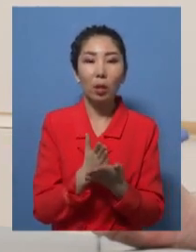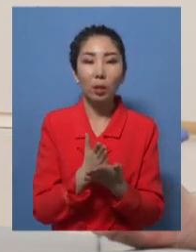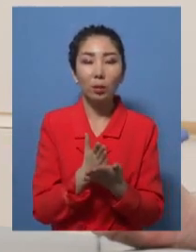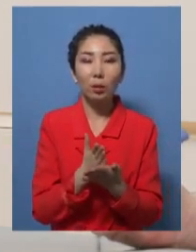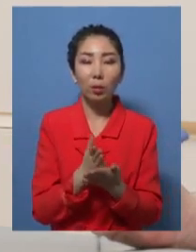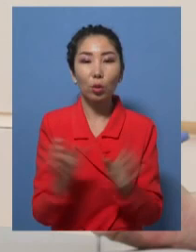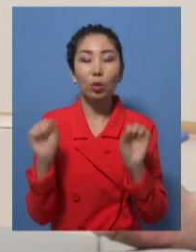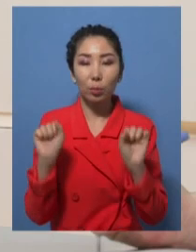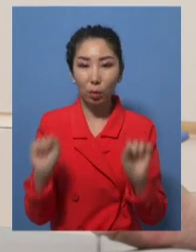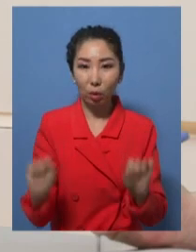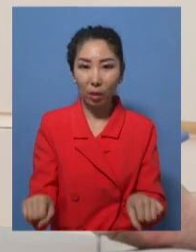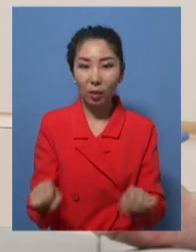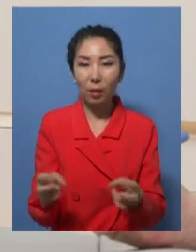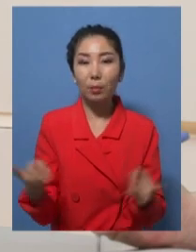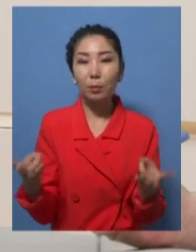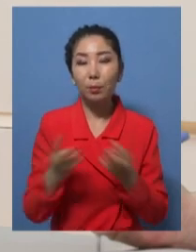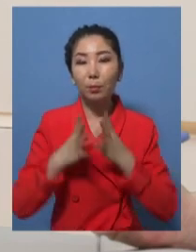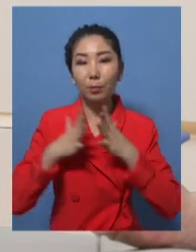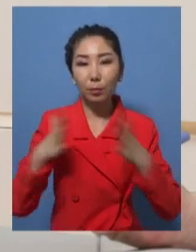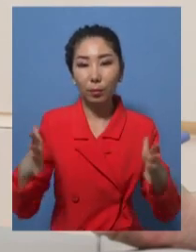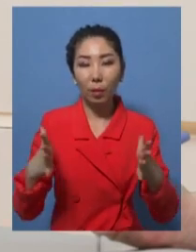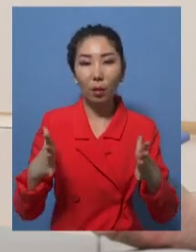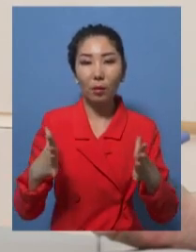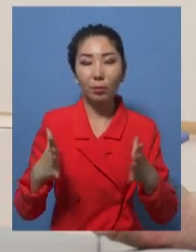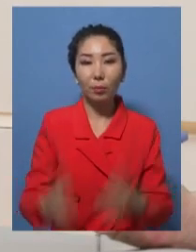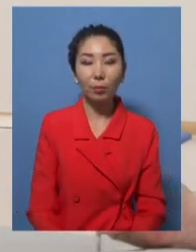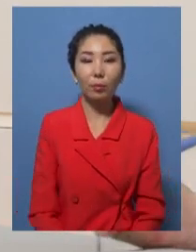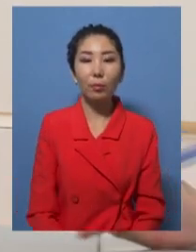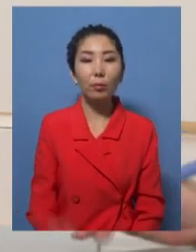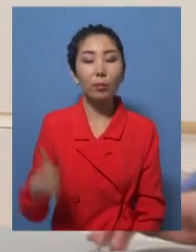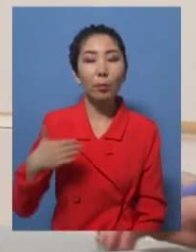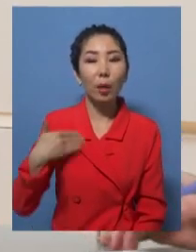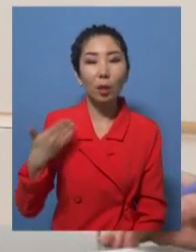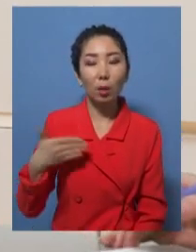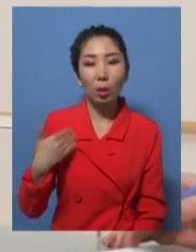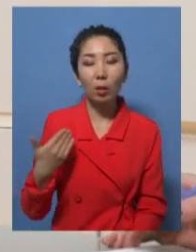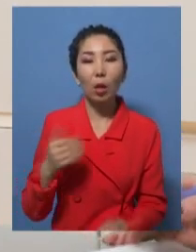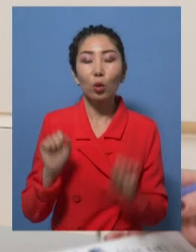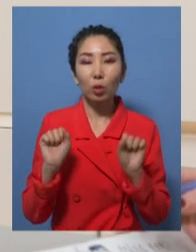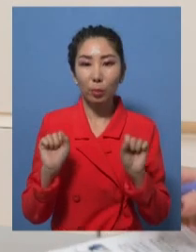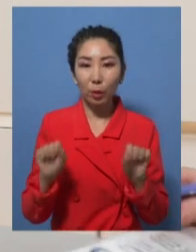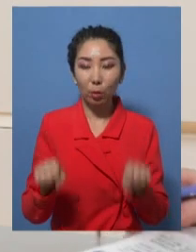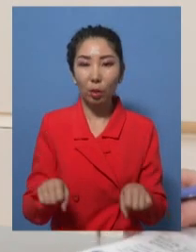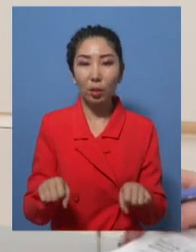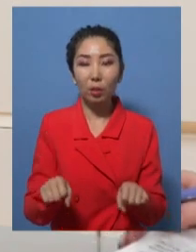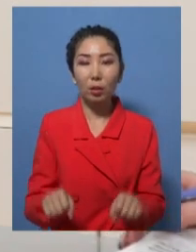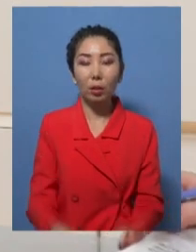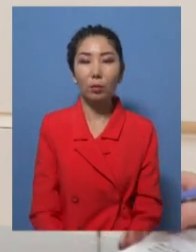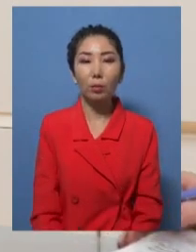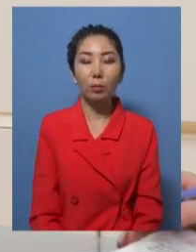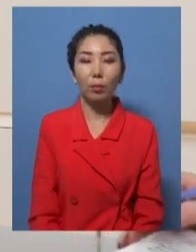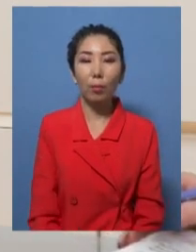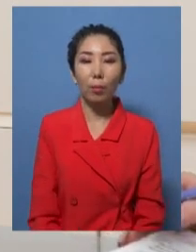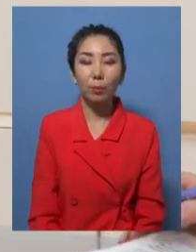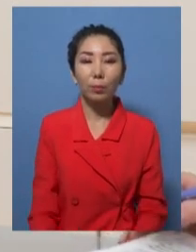жаңағы рұқсат беру керек сол жерден кен өндіруге. Кең таралған пайдалы қазбаны өндіруге рұқсат беру керек. Ол рұқсат болмаған.